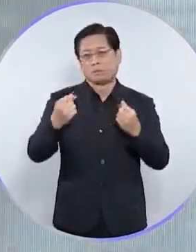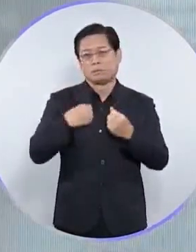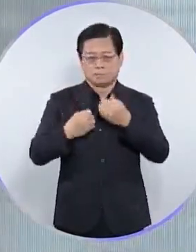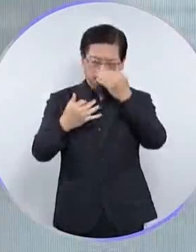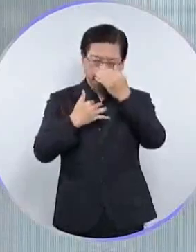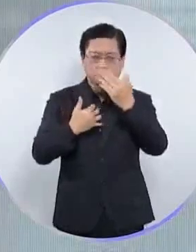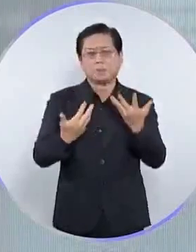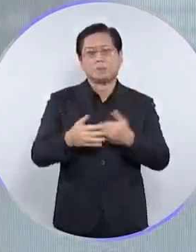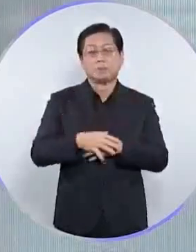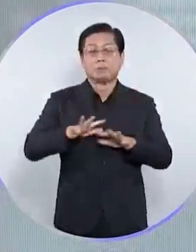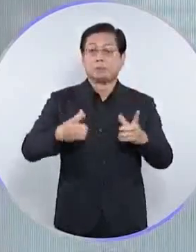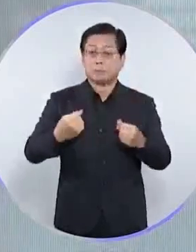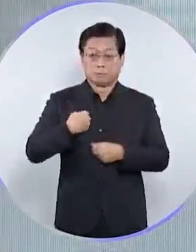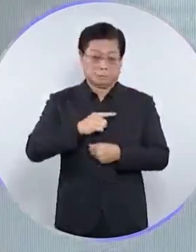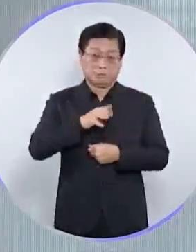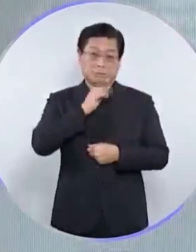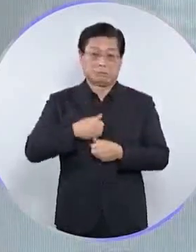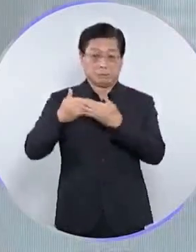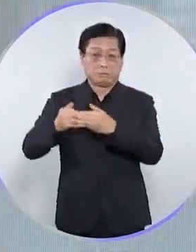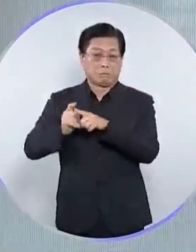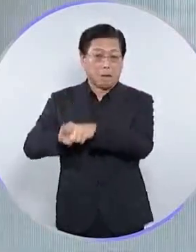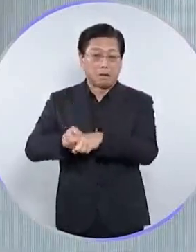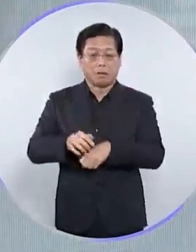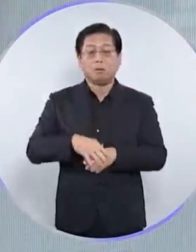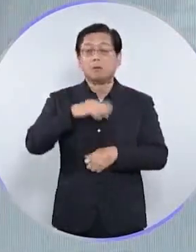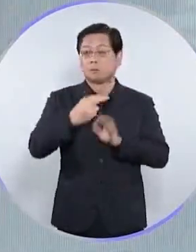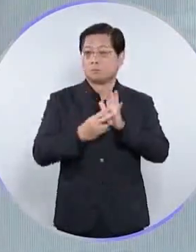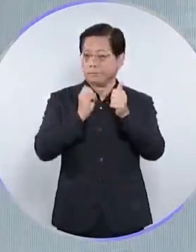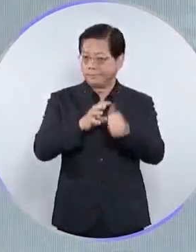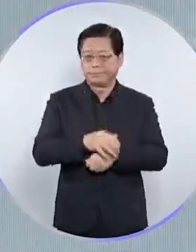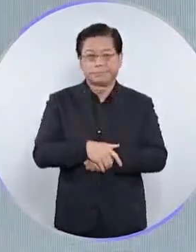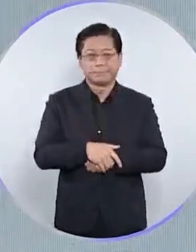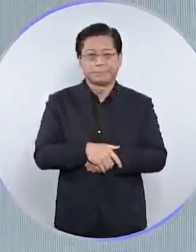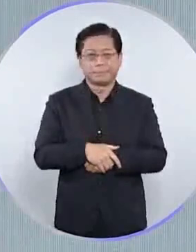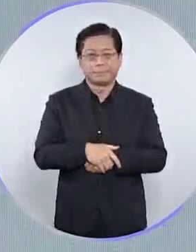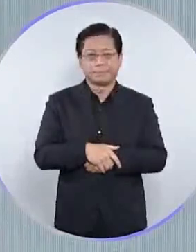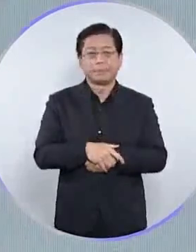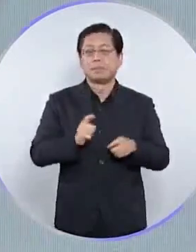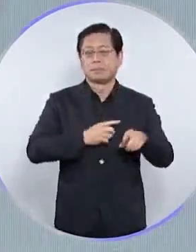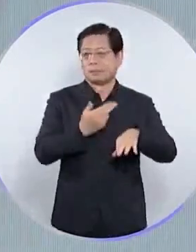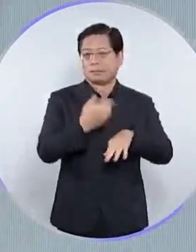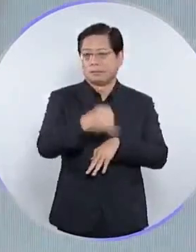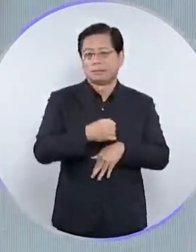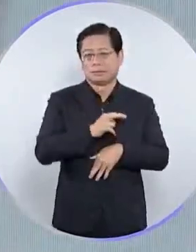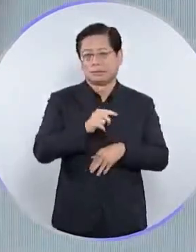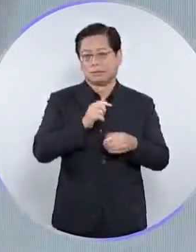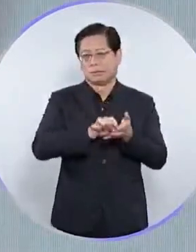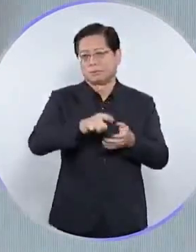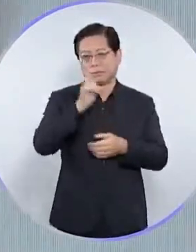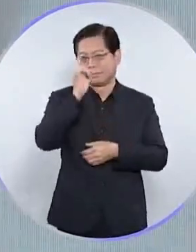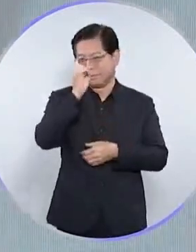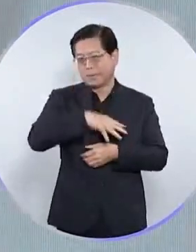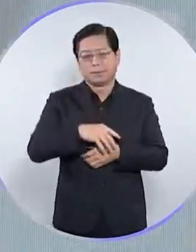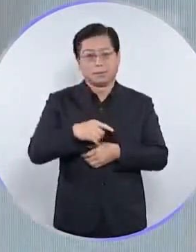我，只嘛嘛在咧讲我亲中，我带来好好讲你听，无保守，卖勇气的保守。我